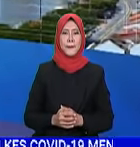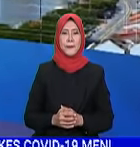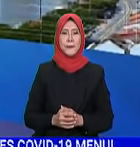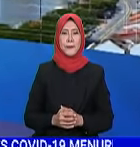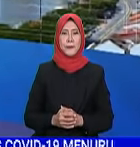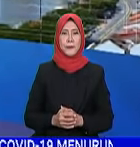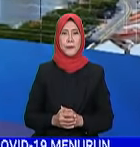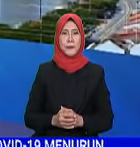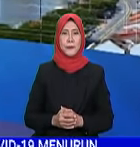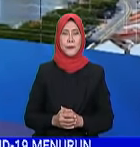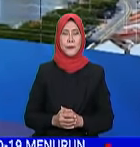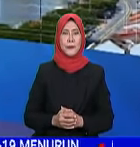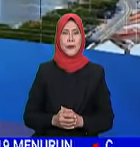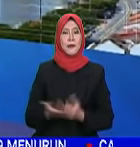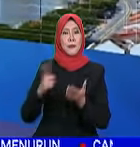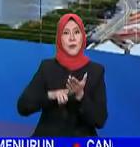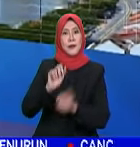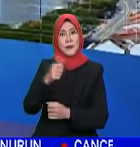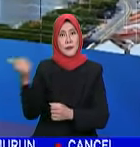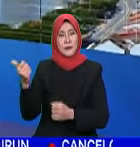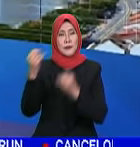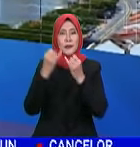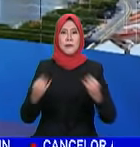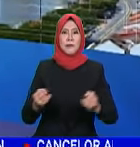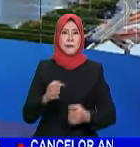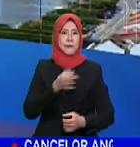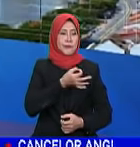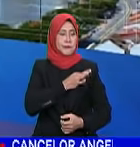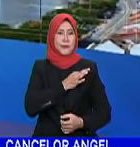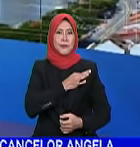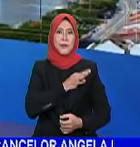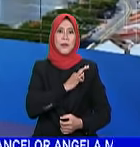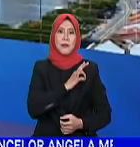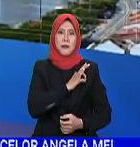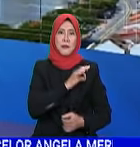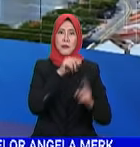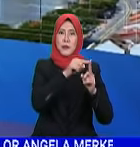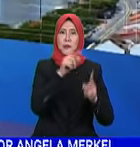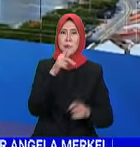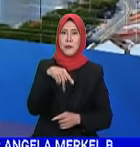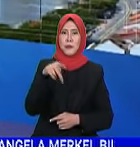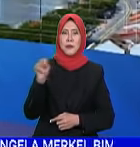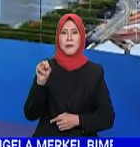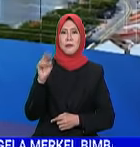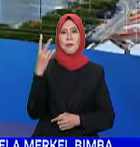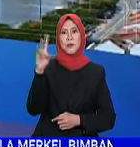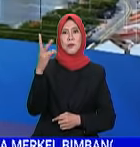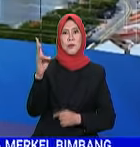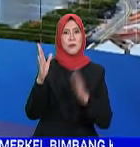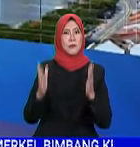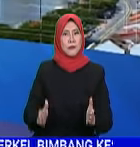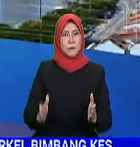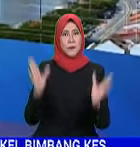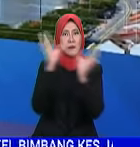Baik, saudara, dalam perkembangan berlainan, istiadat pengurniaan Pingat Perwira Negeri PPN kepada 17 anggota Iban Trekkers